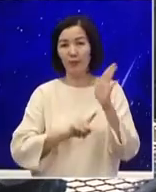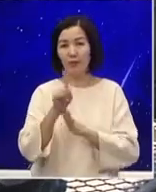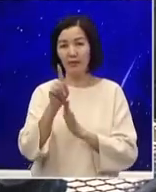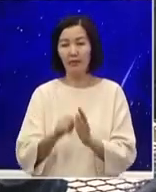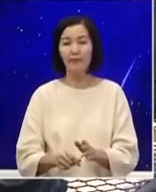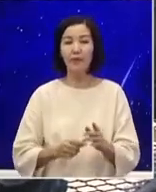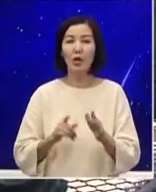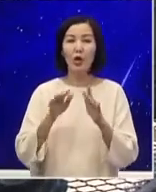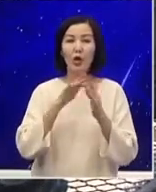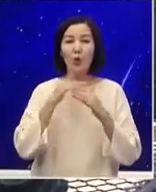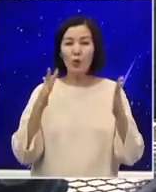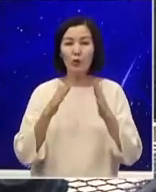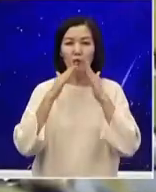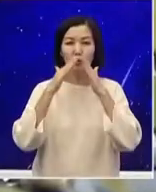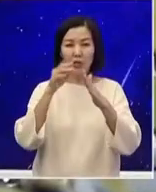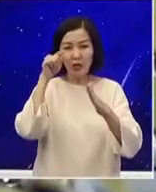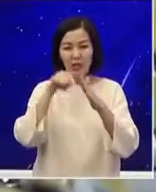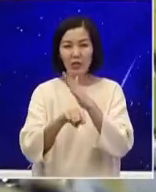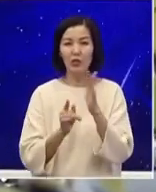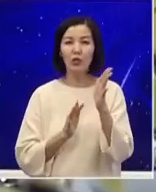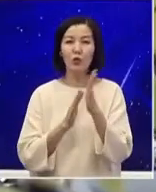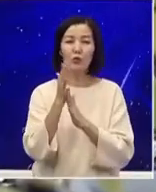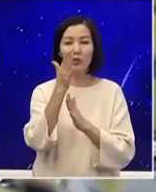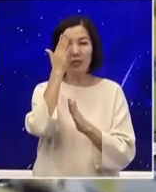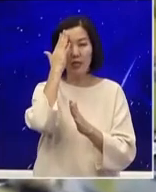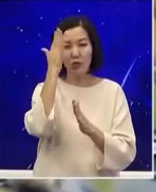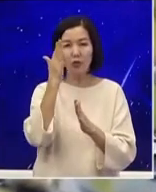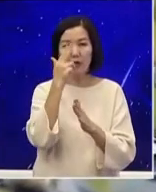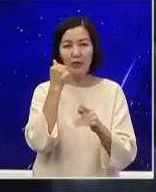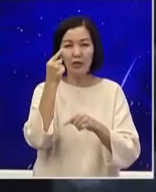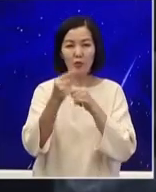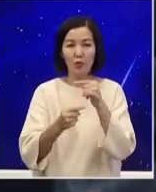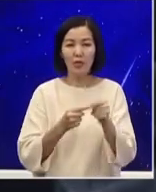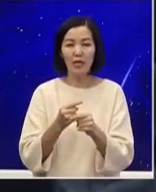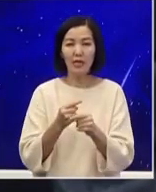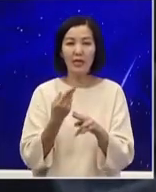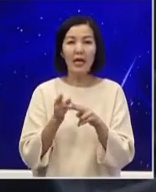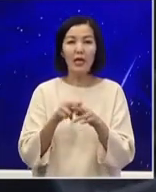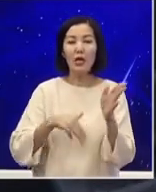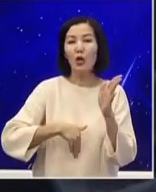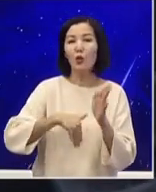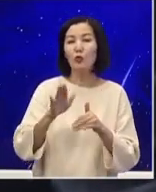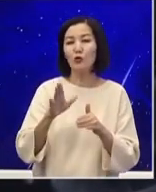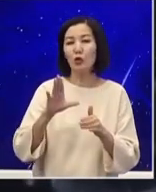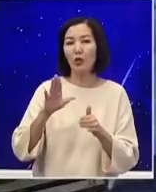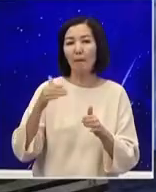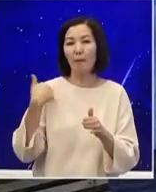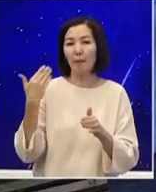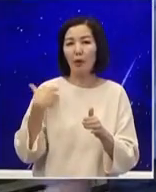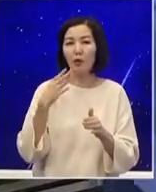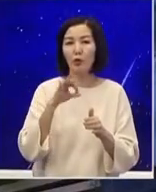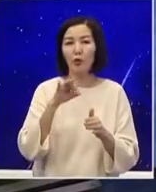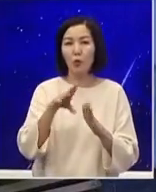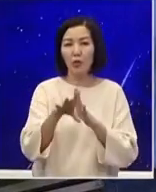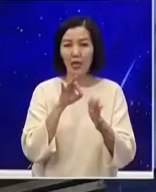қарай көбею жылжай ішінде жүреді. Бұл жұмыста дәстүрлі әдіс қолданылады. Ең бастысы жаңғақтың ең жақсы түрлері таңдалады. Бұл үшін ғалымдар